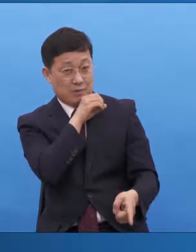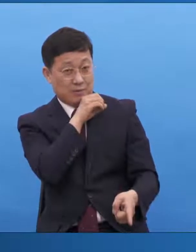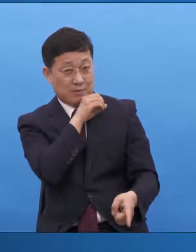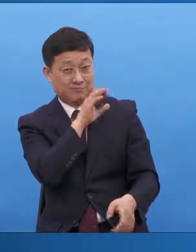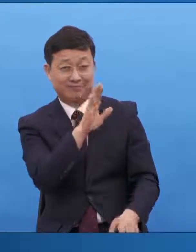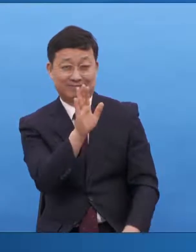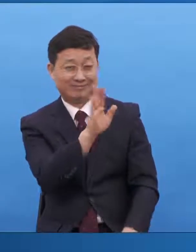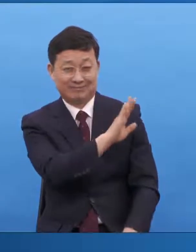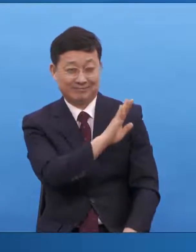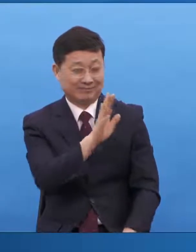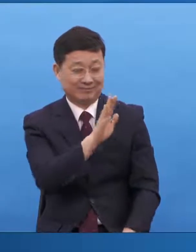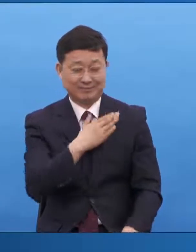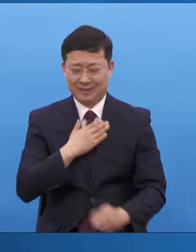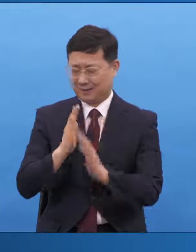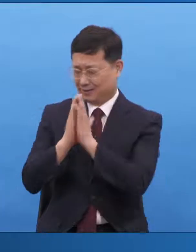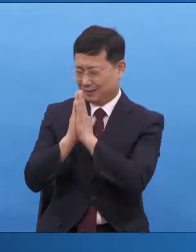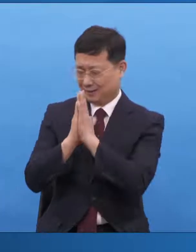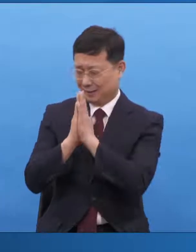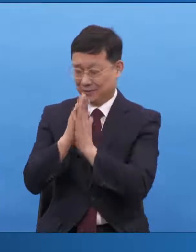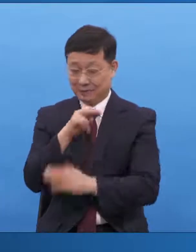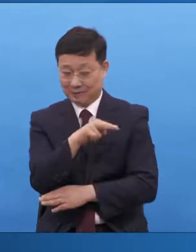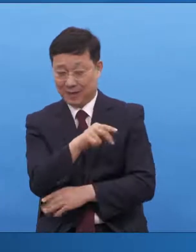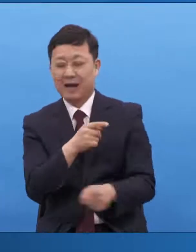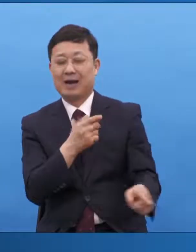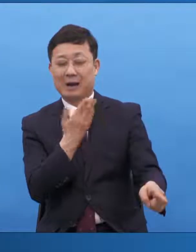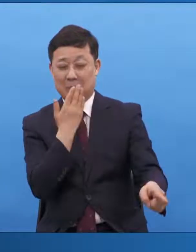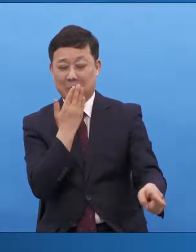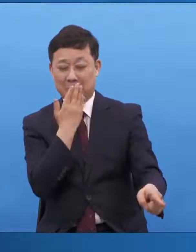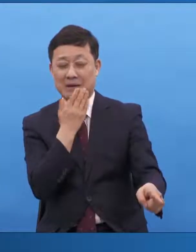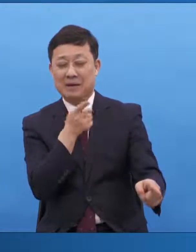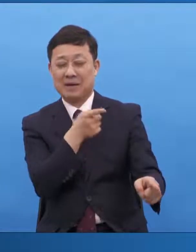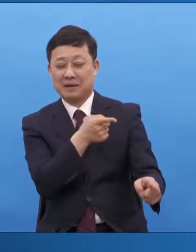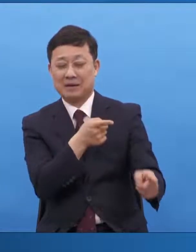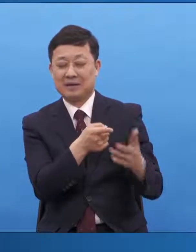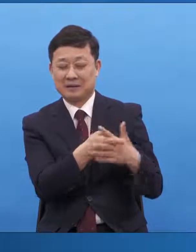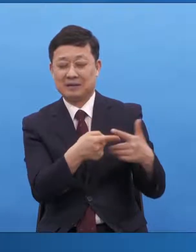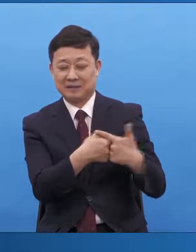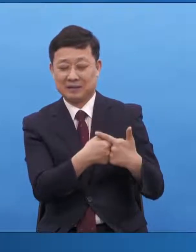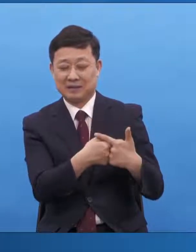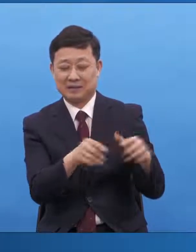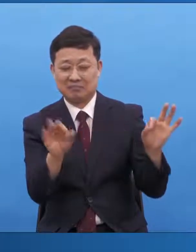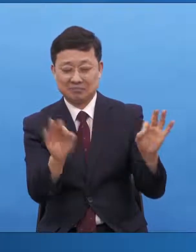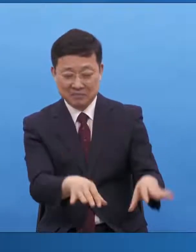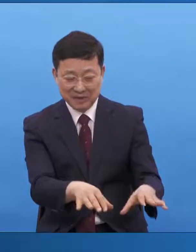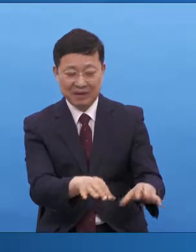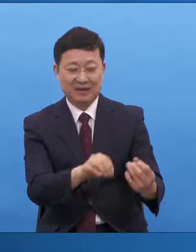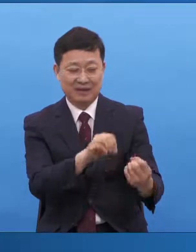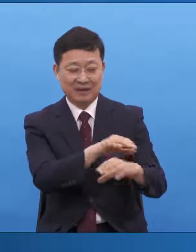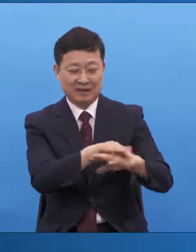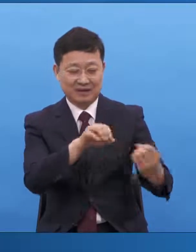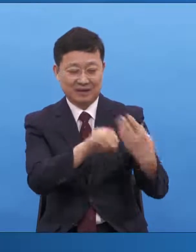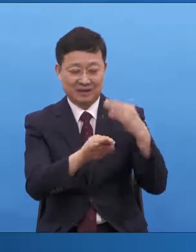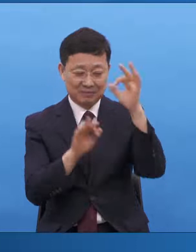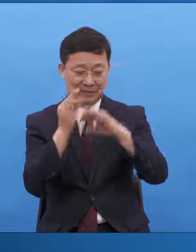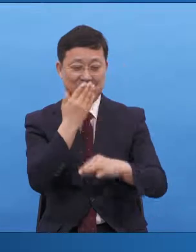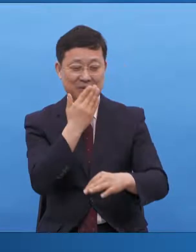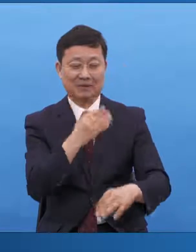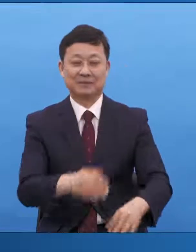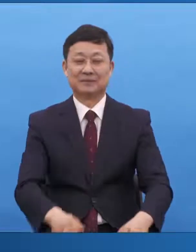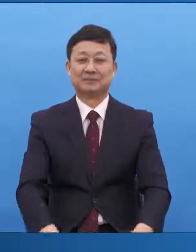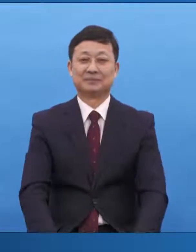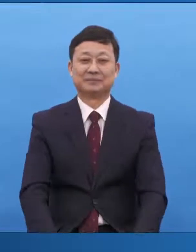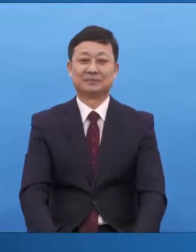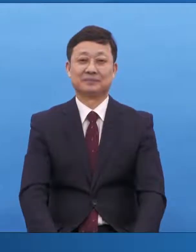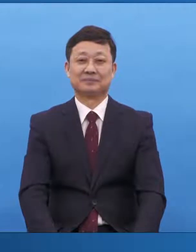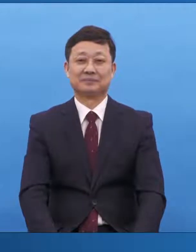있구나. There are some people who lament, oh, how can that person betray me? But those who pray think, oh, that. 금방 답 찾아. Immediately they find their answer. 그리고 뭡니까? And then